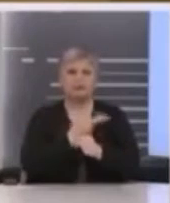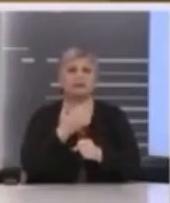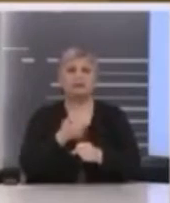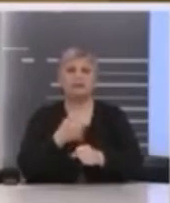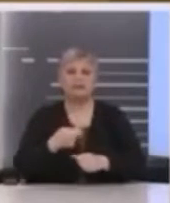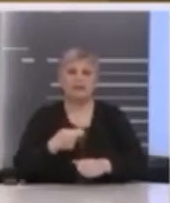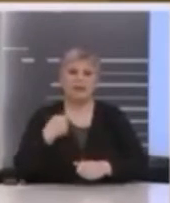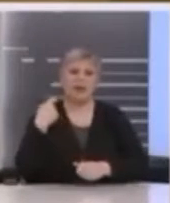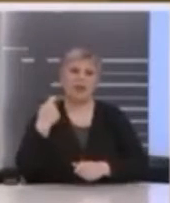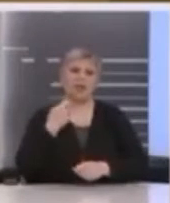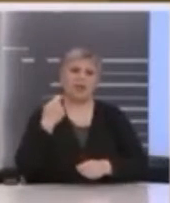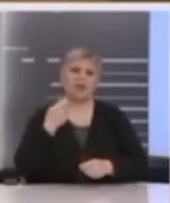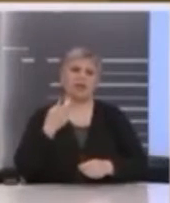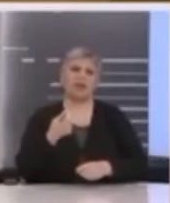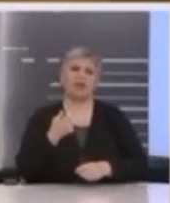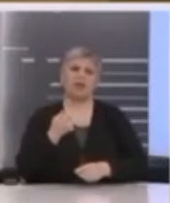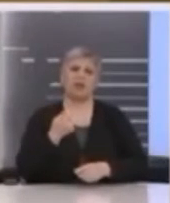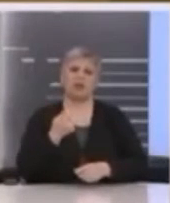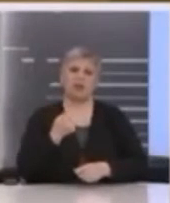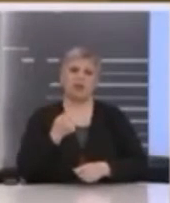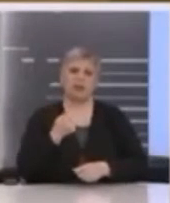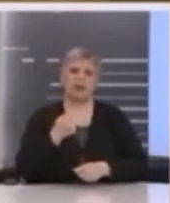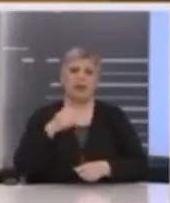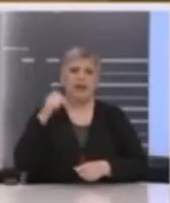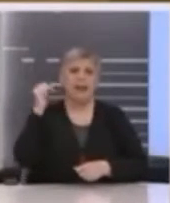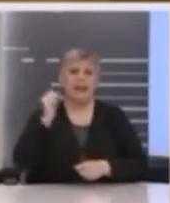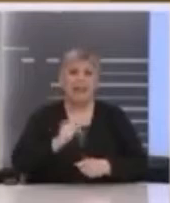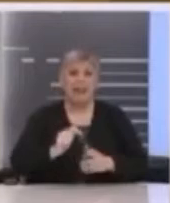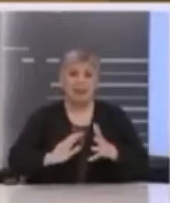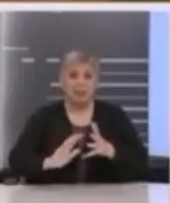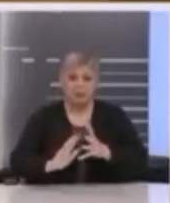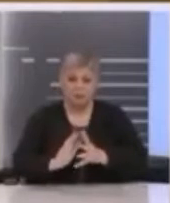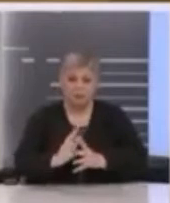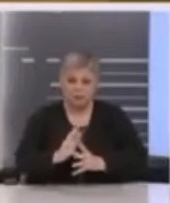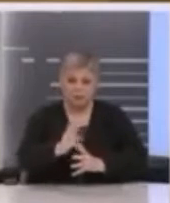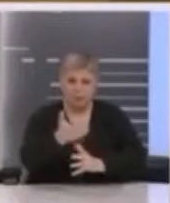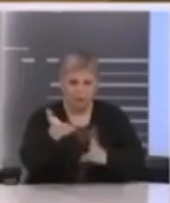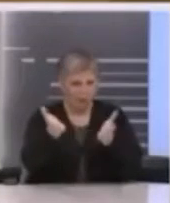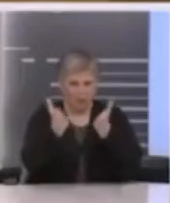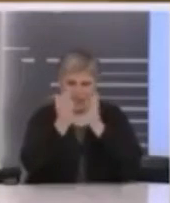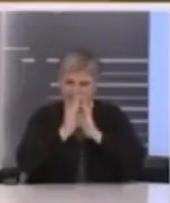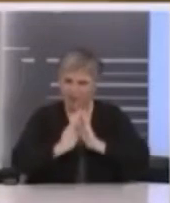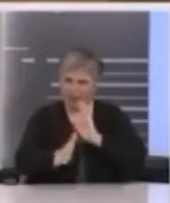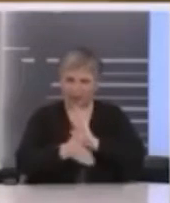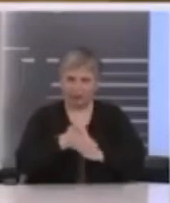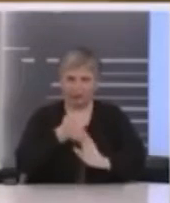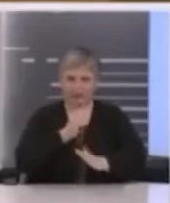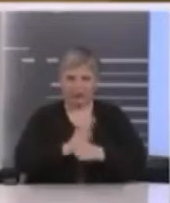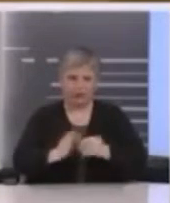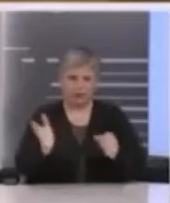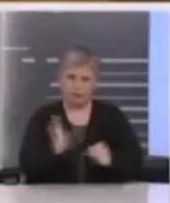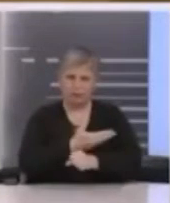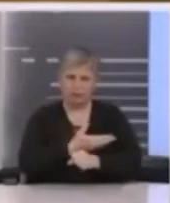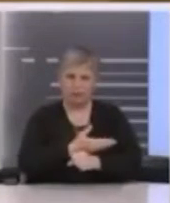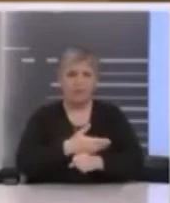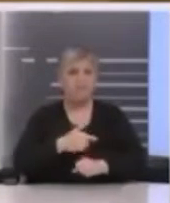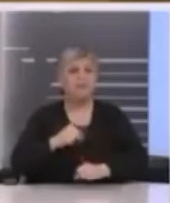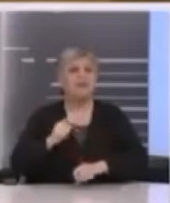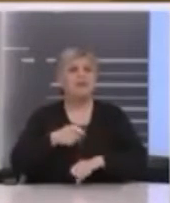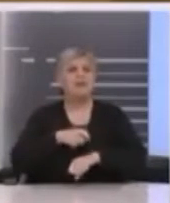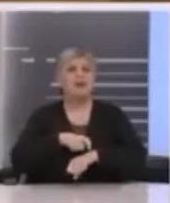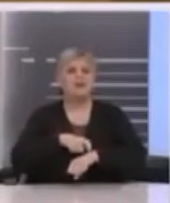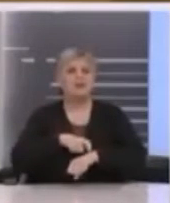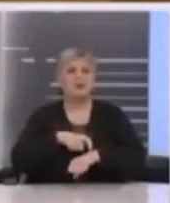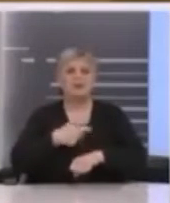της δυνατότητας ανάκαμψης και ανάκτησης του χαμένου εδάφους προς όφελος